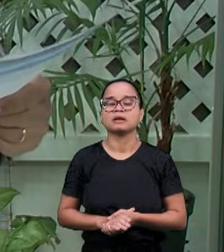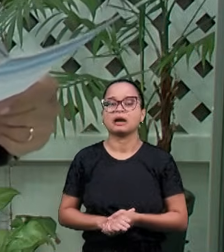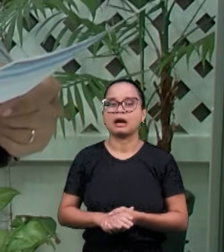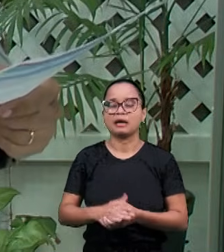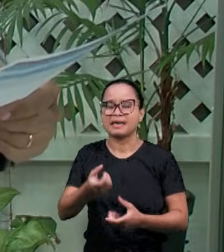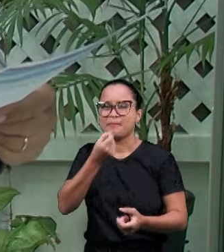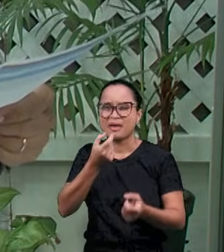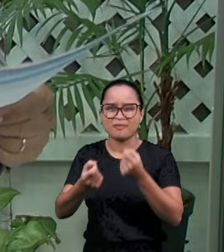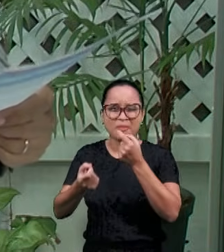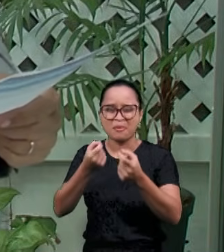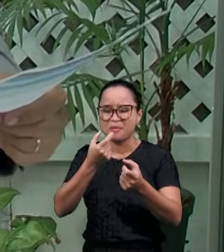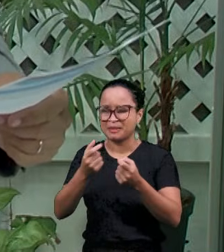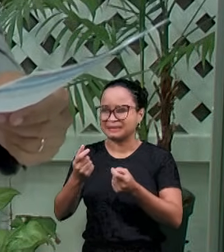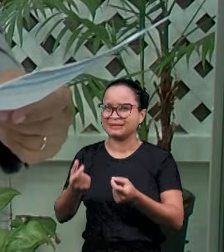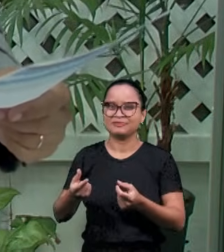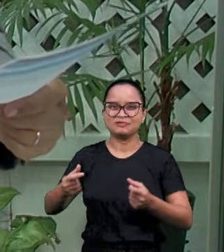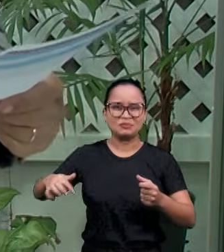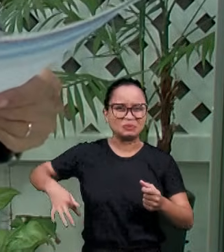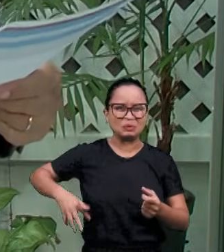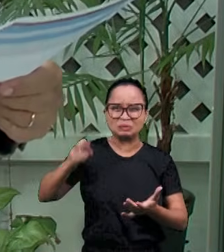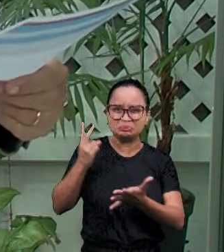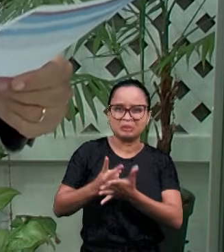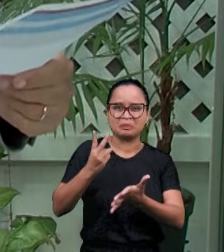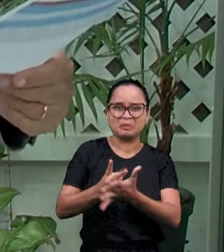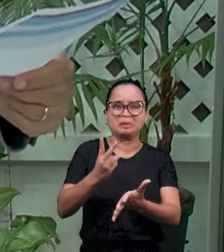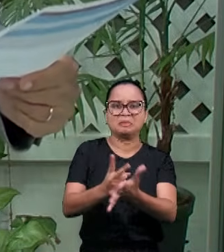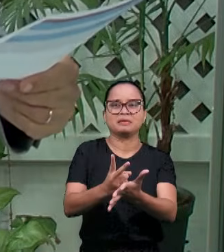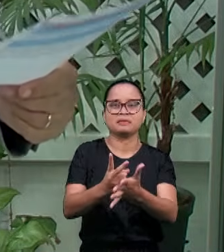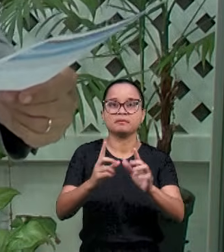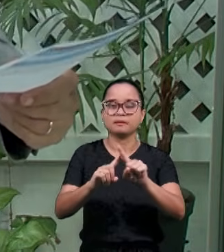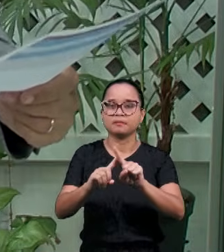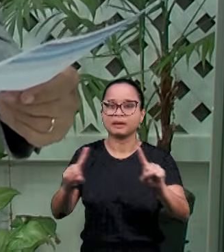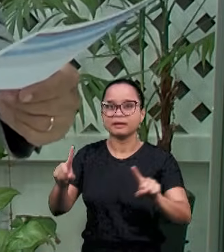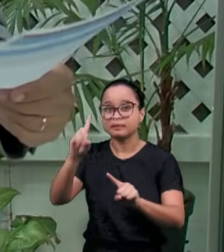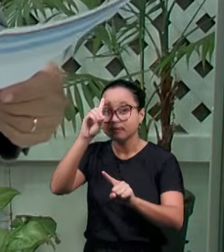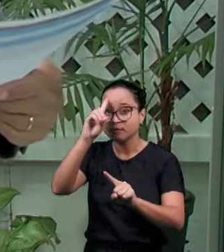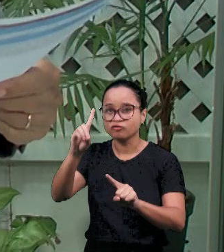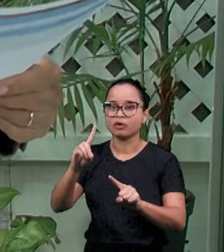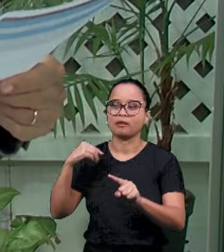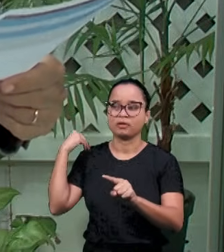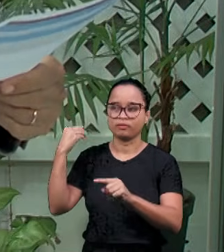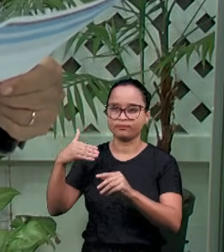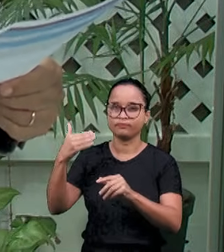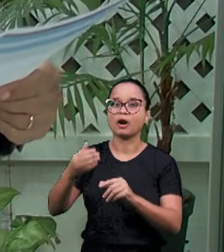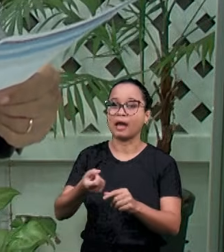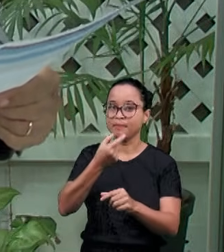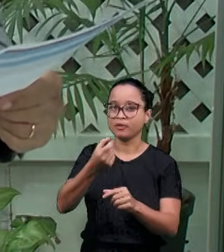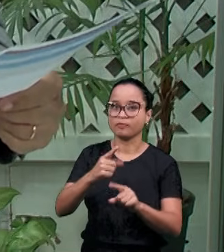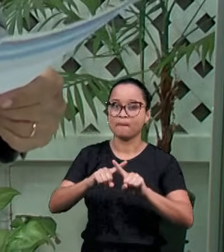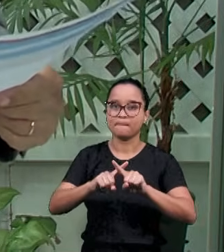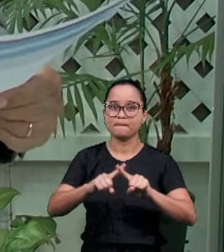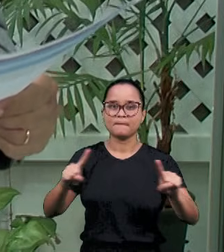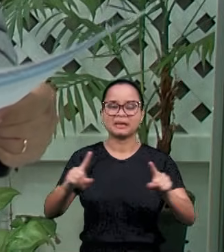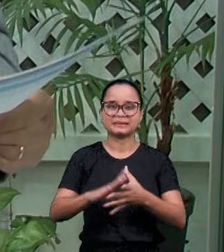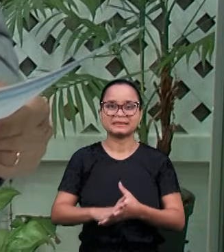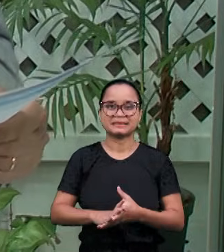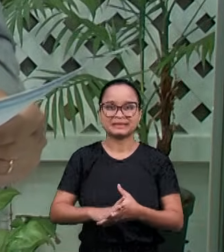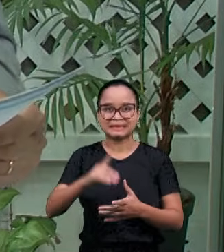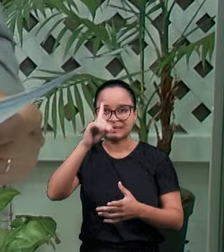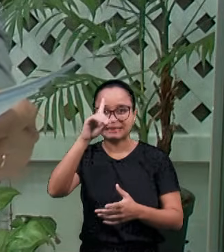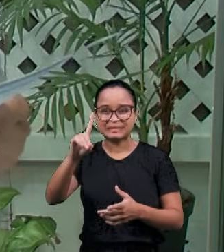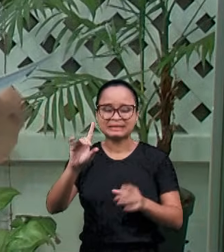Elle avait pris beaucoup de médicaments, mais rien ne faisait passer. Et ce jour, elle était